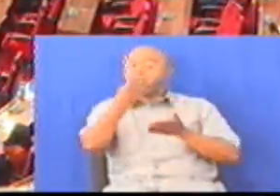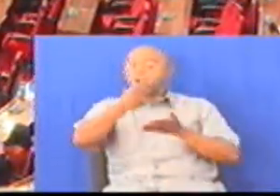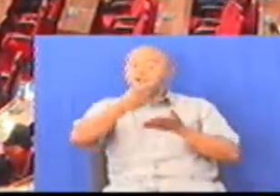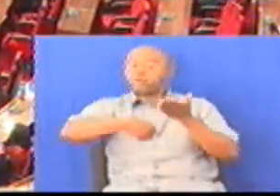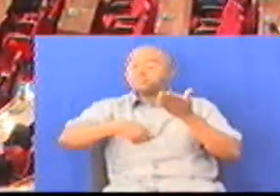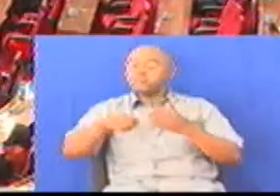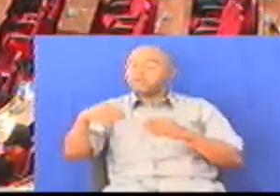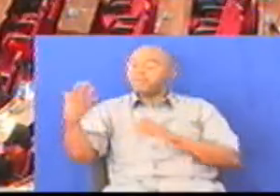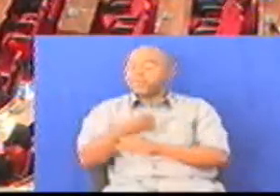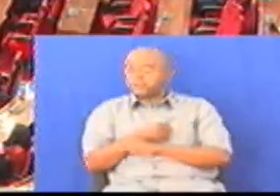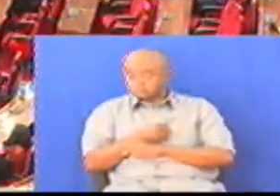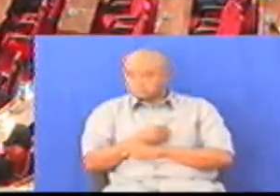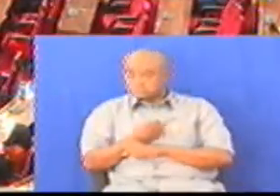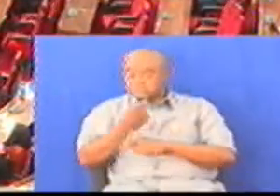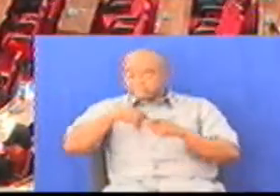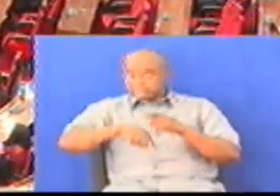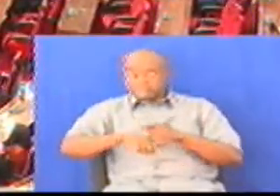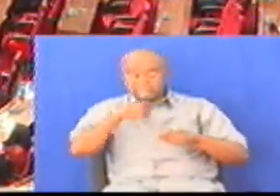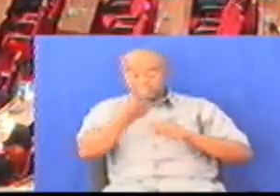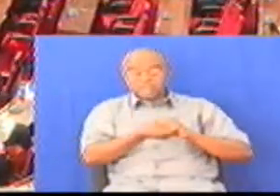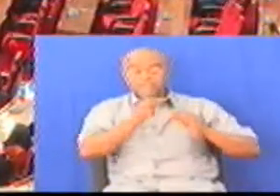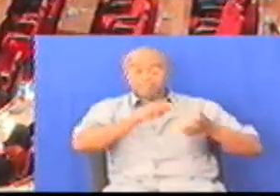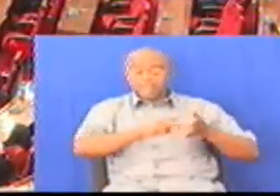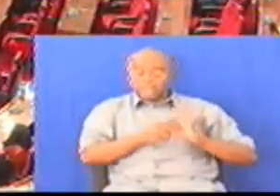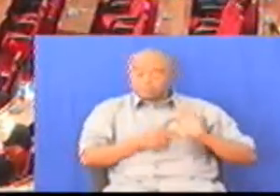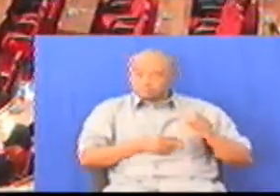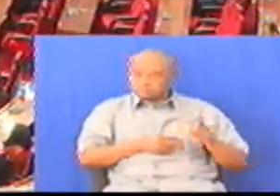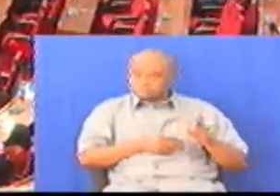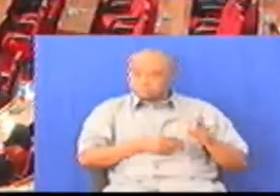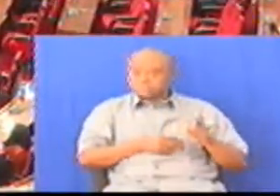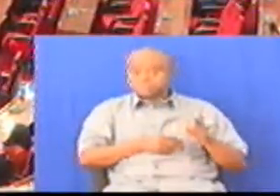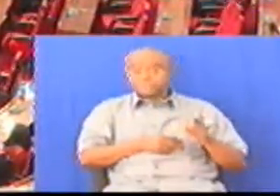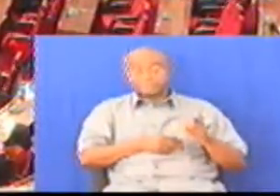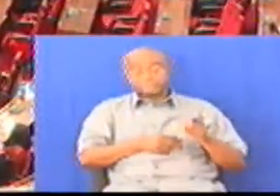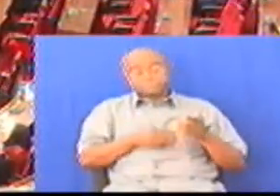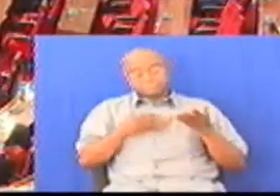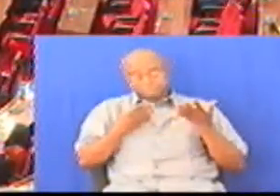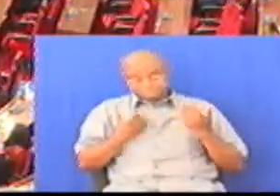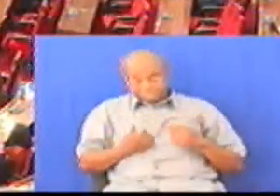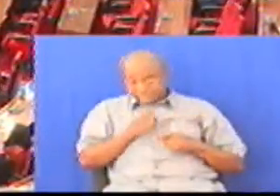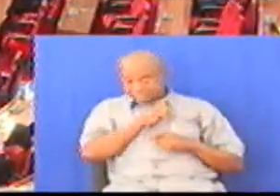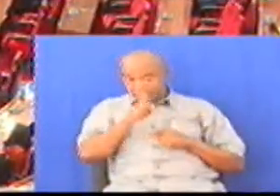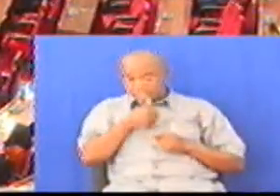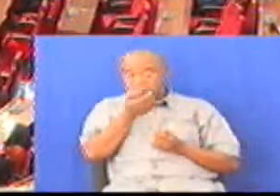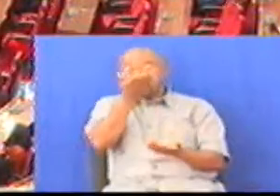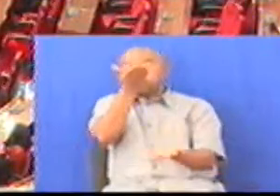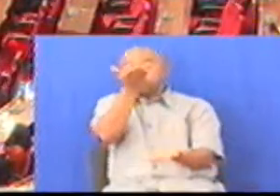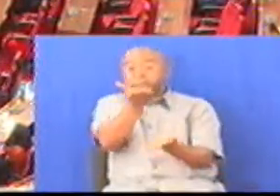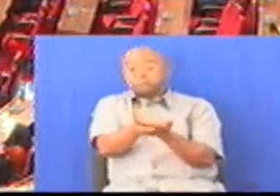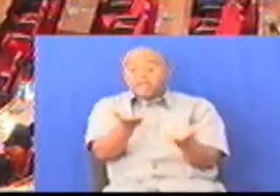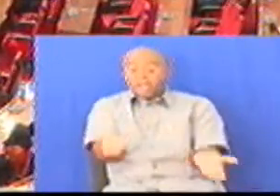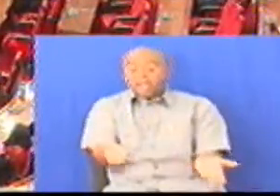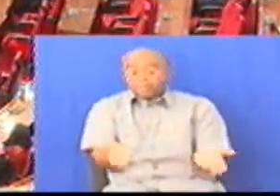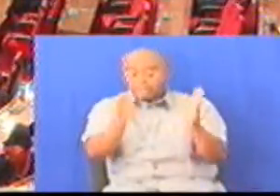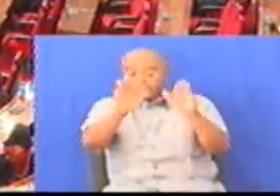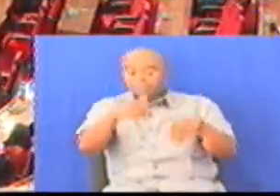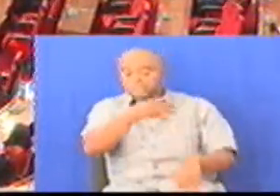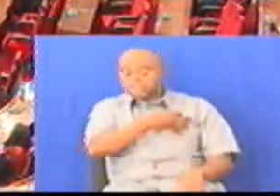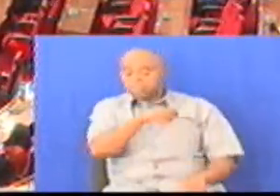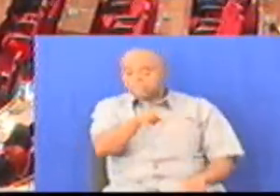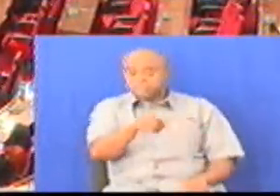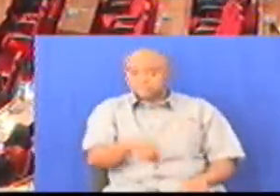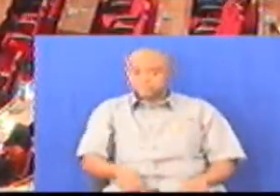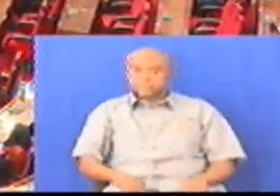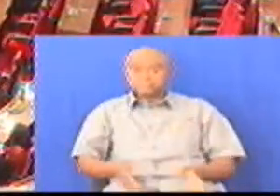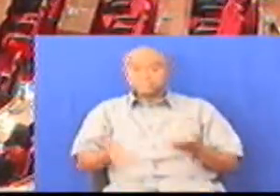miradi ya kimkakati ya jumla ya kodi ya mapato isiyozidi shilingi bilioni 1 bila kuwasilisha mapendekezo kwenye baraza la mawaziri. Aidha, waziri